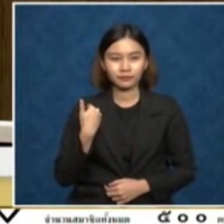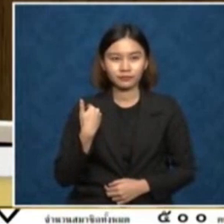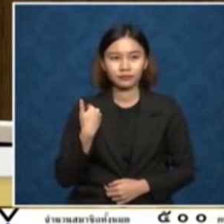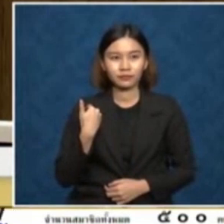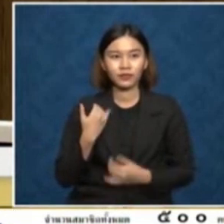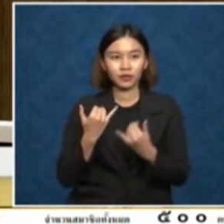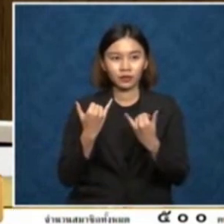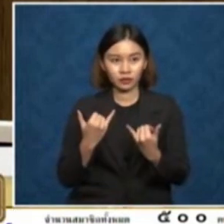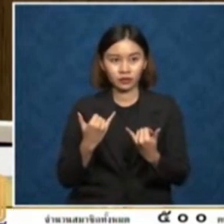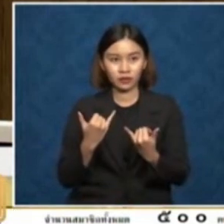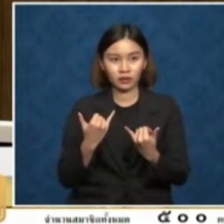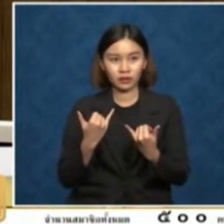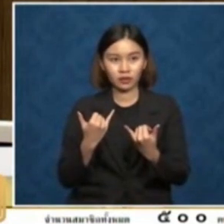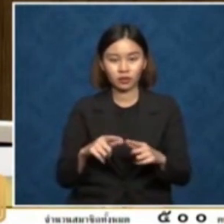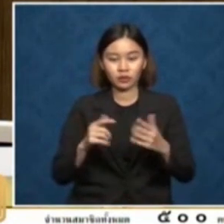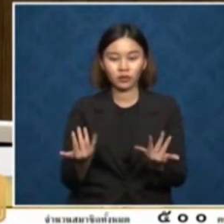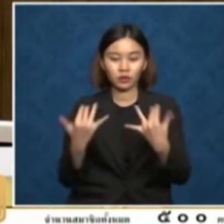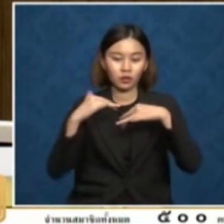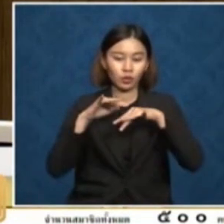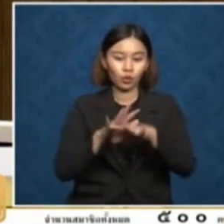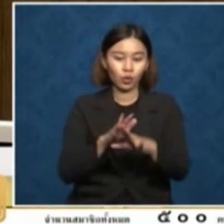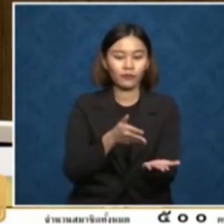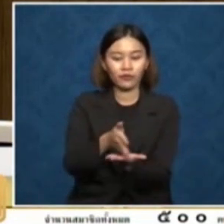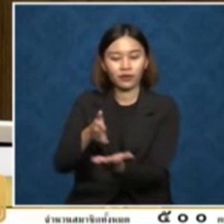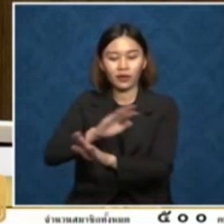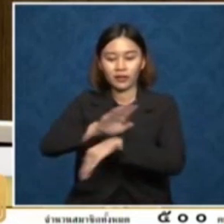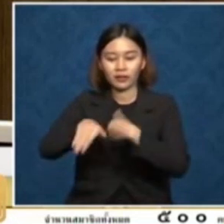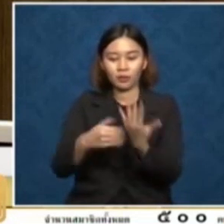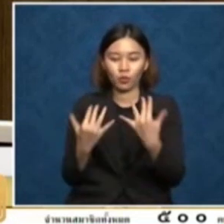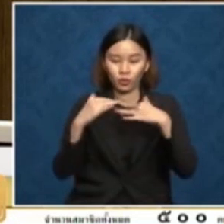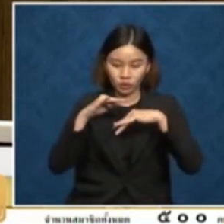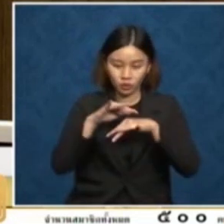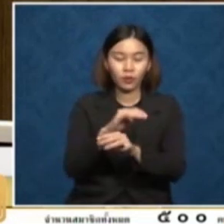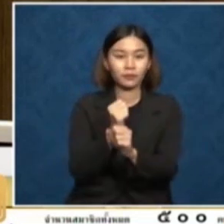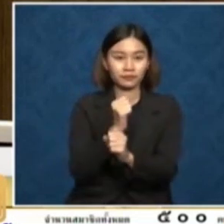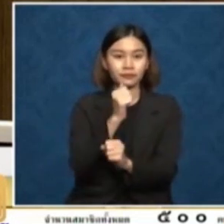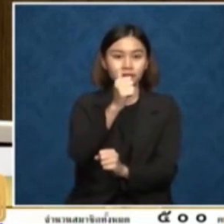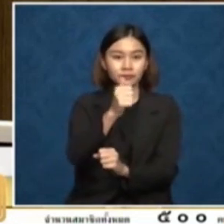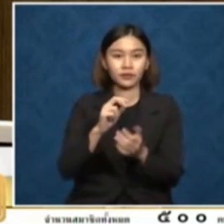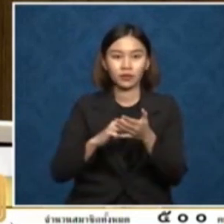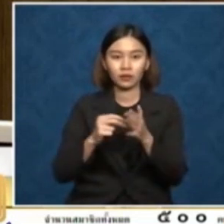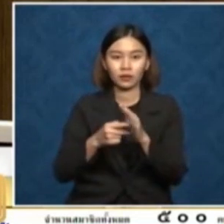ราสามารถที่จะสร้างพื้นที่การมีส่วนร่วมของทุกฝ่ายได้อยู่แล้วนะค